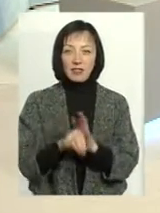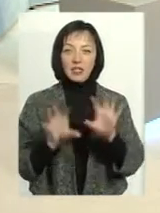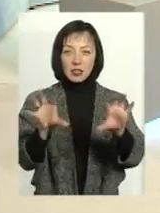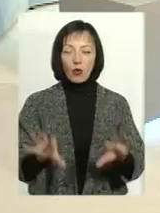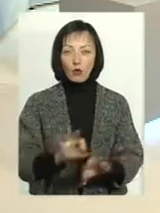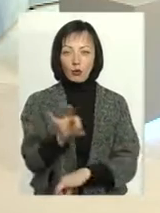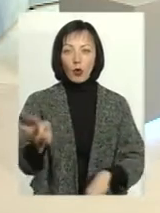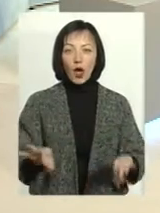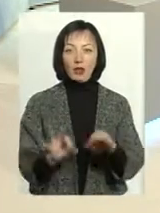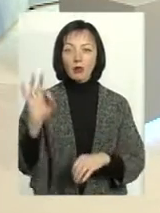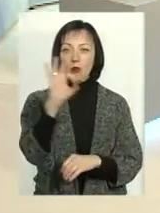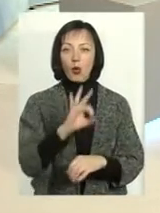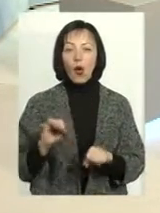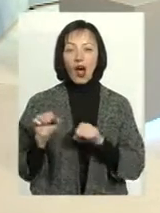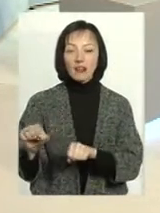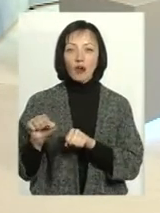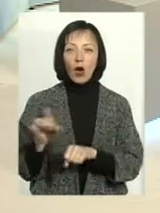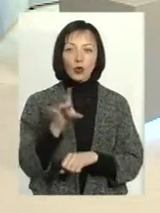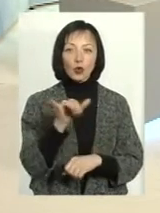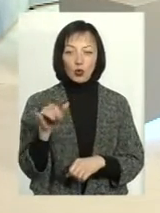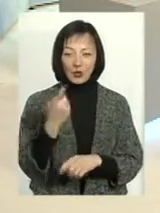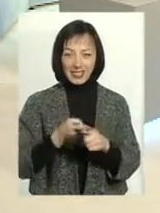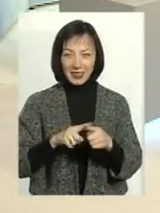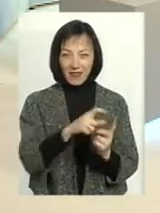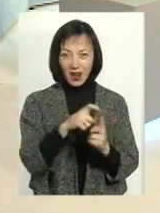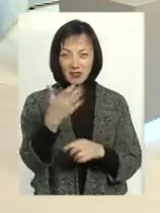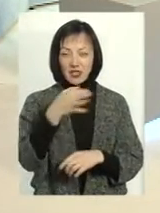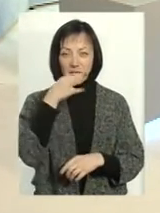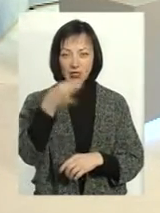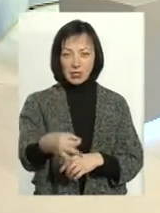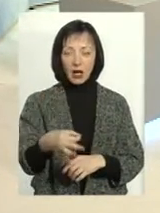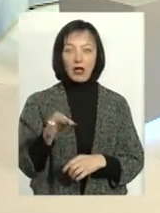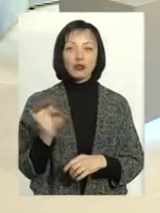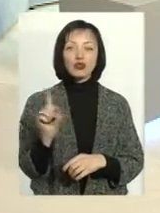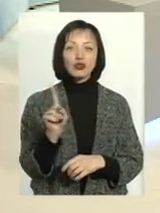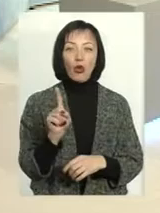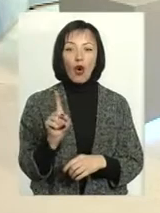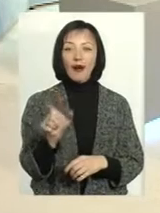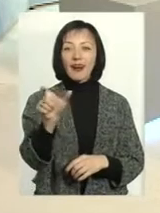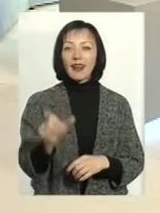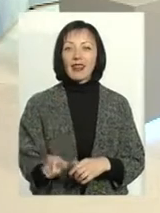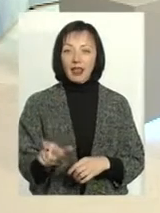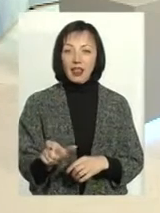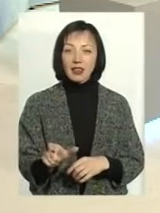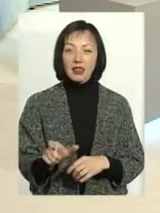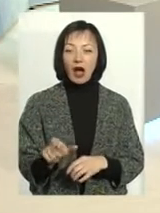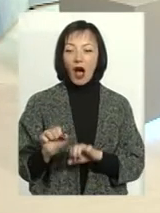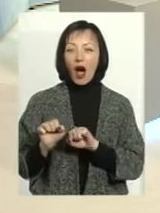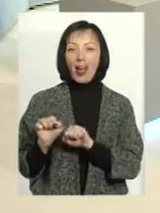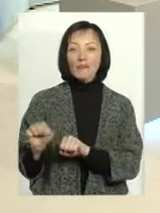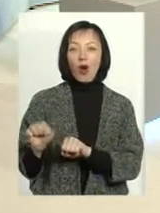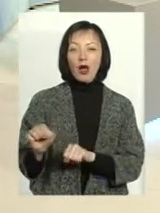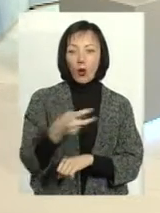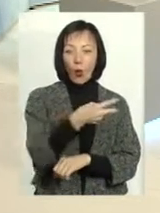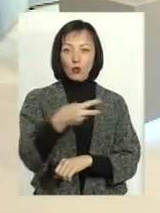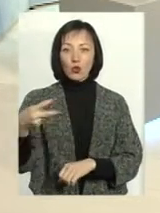про адвокатуру. І от та фраза, яку ви сказали, що клієнта, чи, вірніше, адвоката ототожнюють